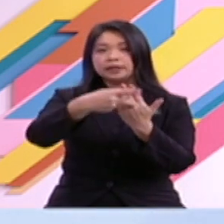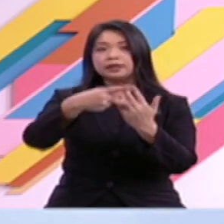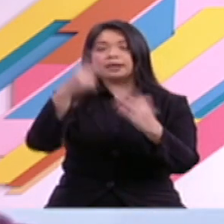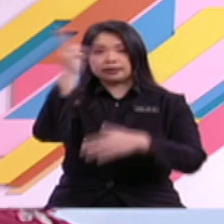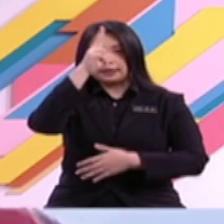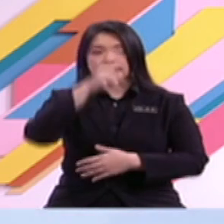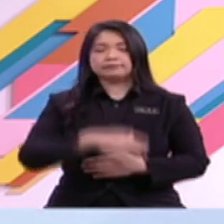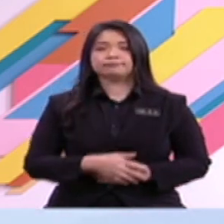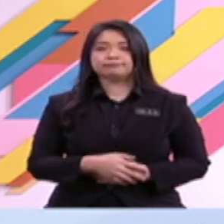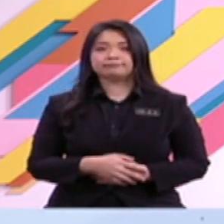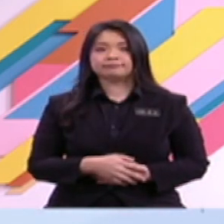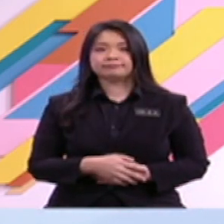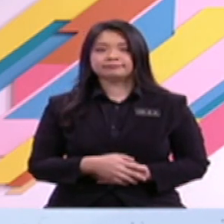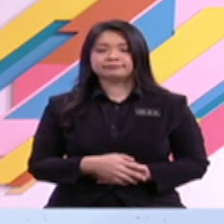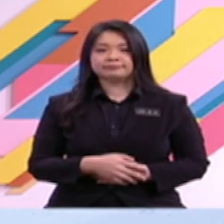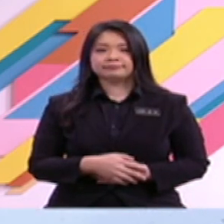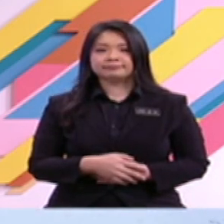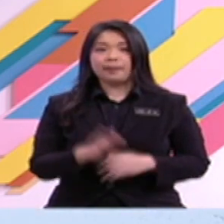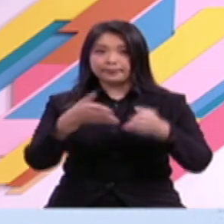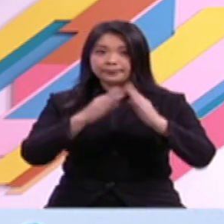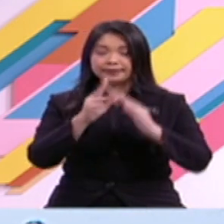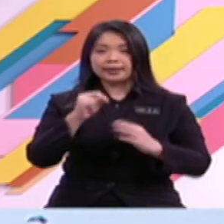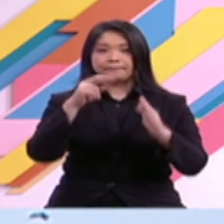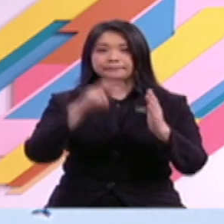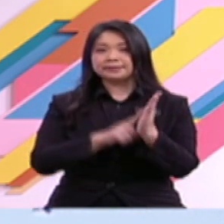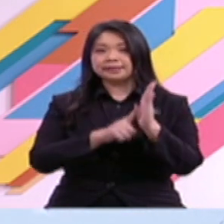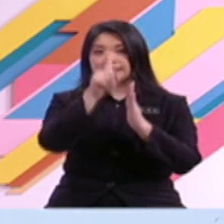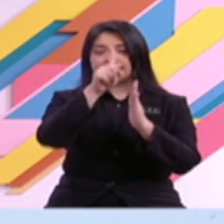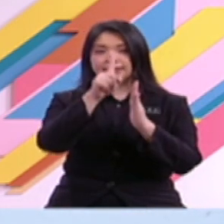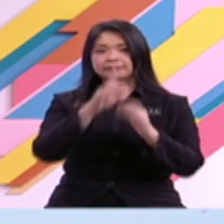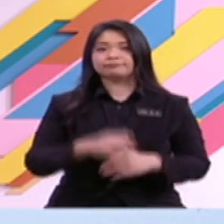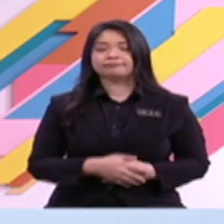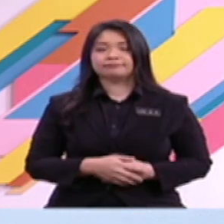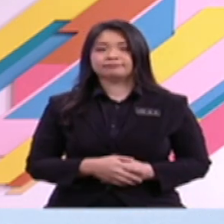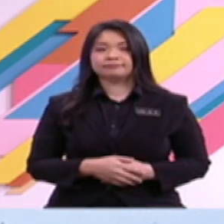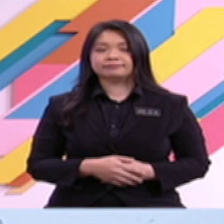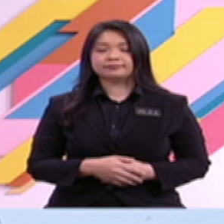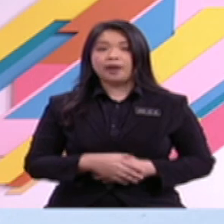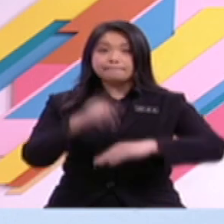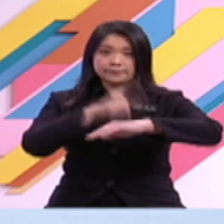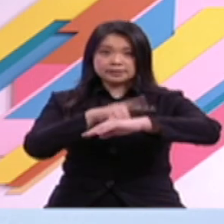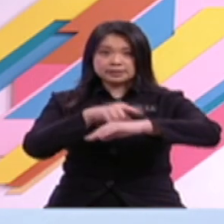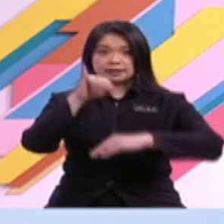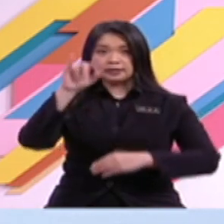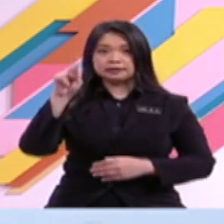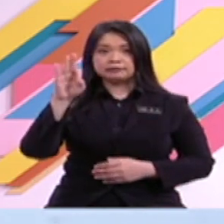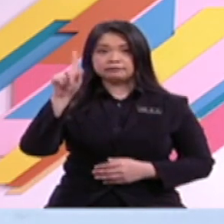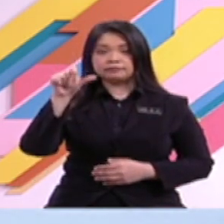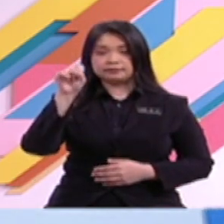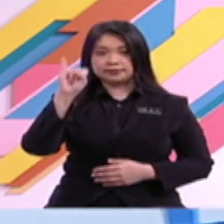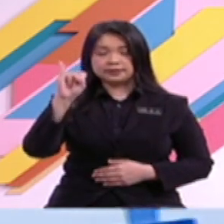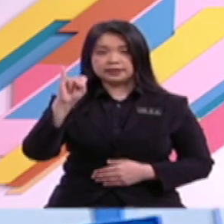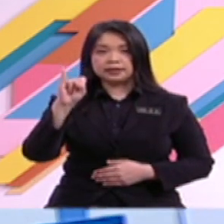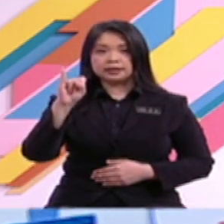suhu dapat yang guna-guna meningkat permintaan meningkat dan tingkat harga umum akan meningkat oke space inflasi diturunkan